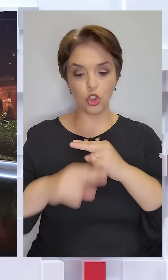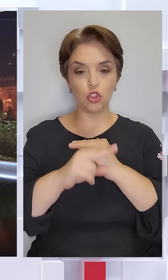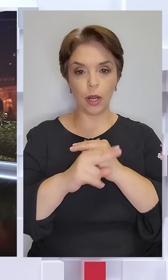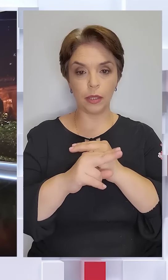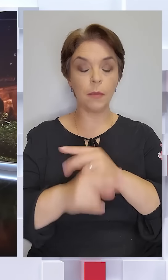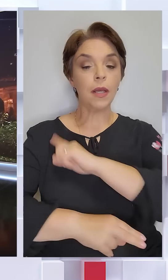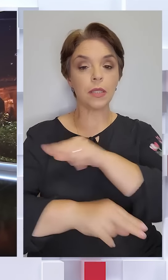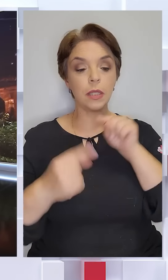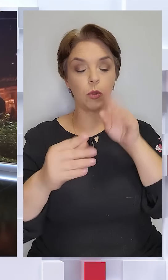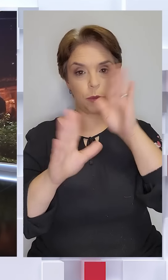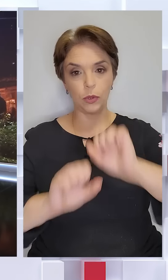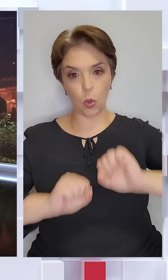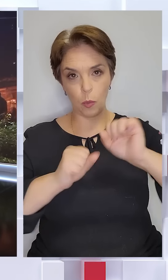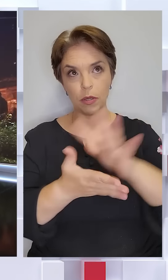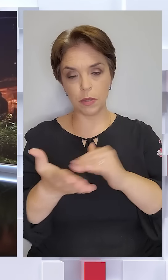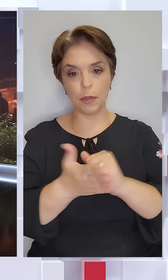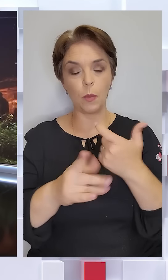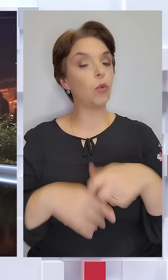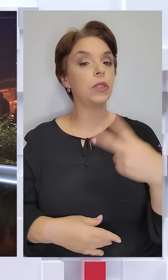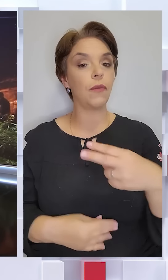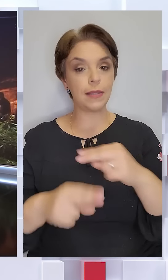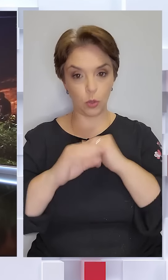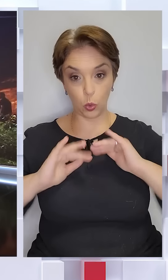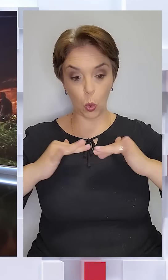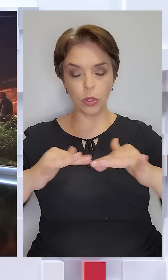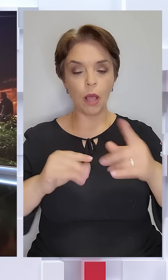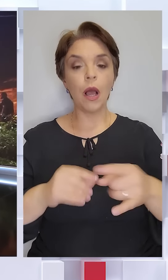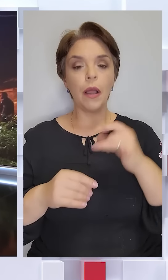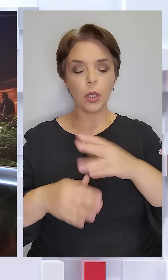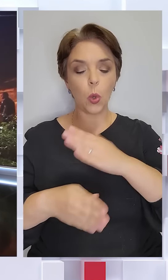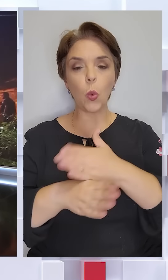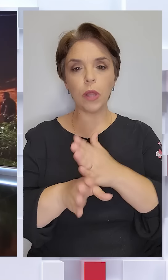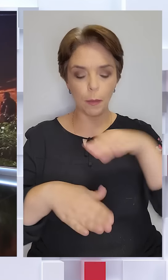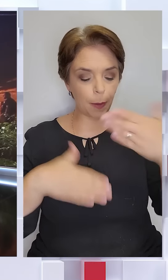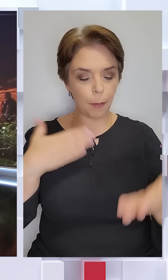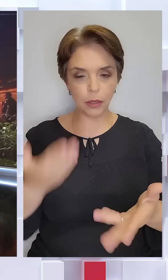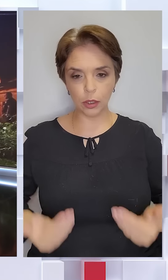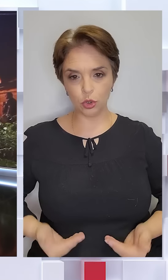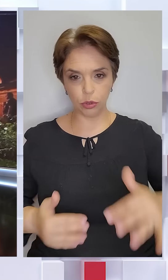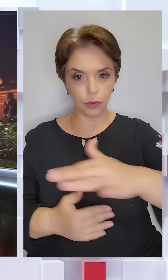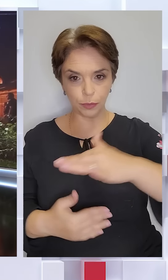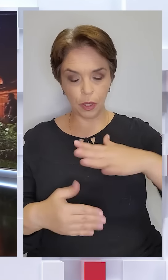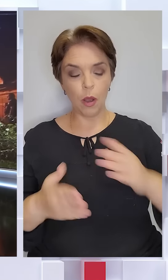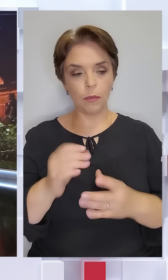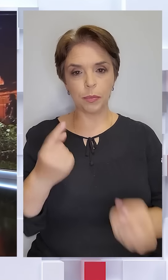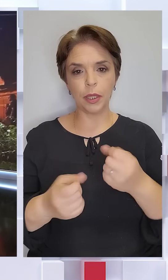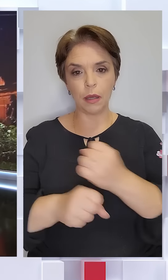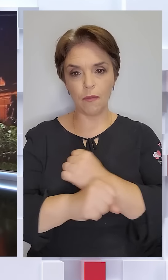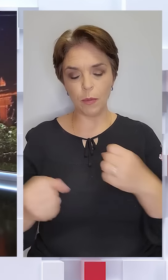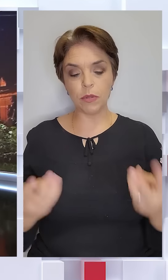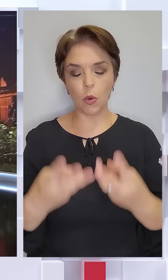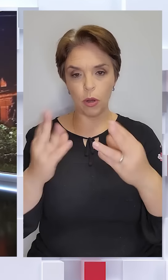шахедами. Сили протиповітряної оборони збили понад 20 дронів, але їх уламки падали на житлову забудову. Сталося кілька вибухів